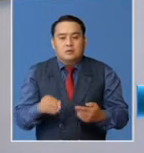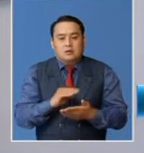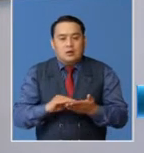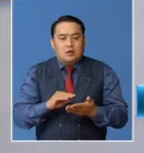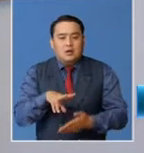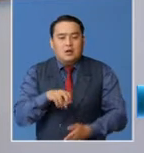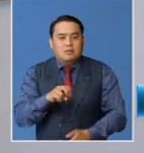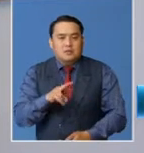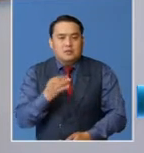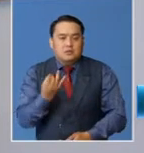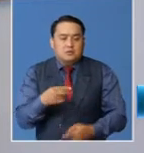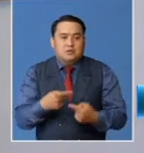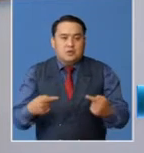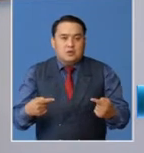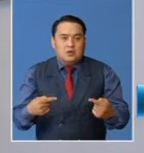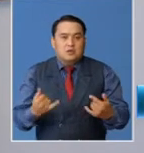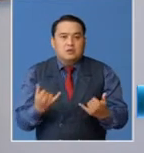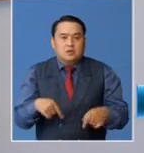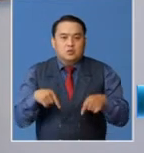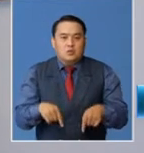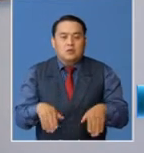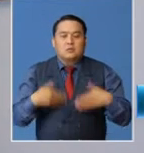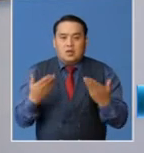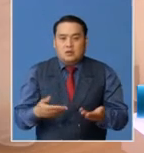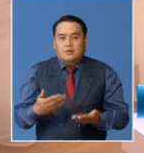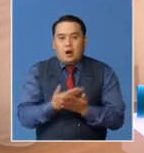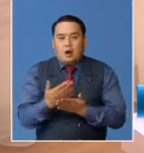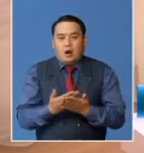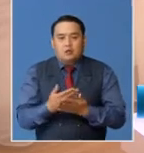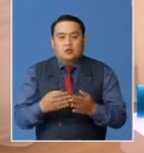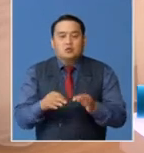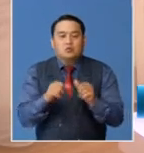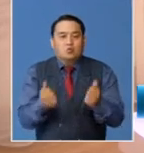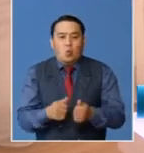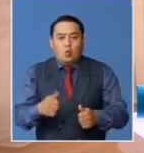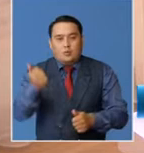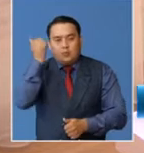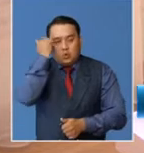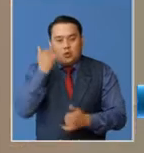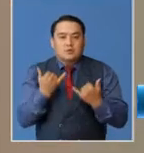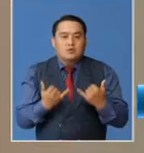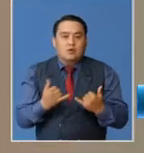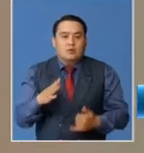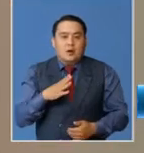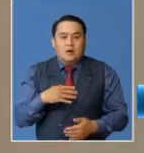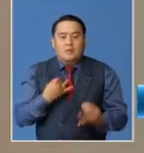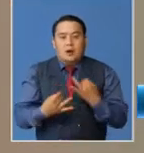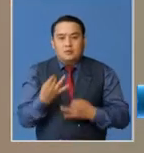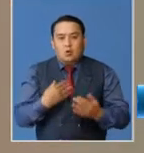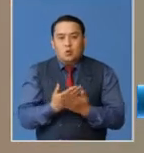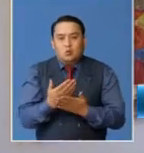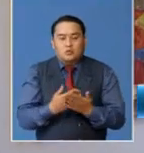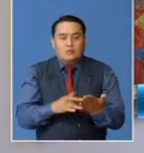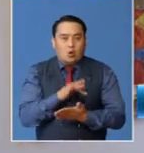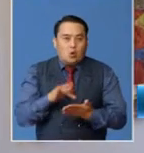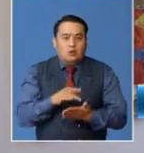экспрессионизм. Здесь у нас представлены не только картины, но и скульптуры. Вот мы сегодня поговорили с художниками